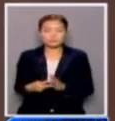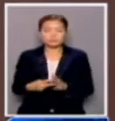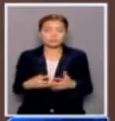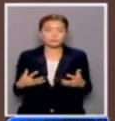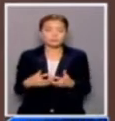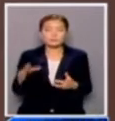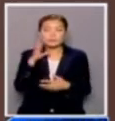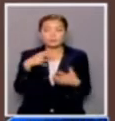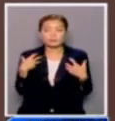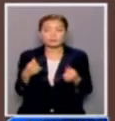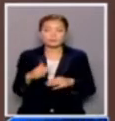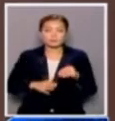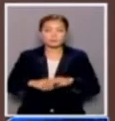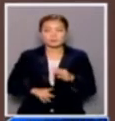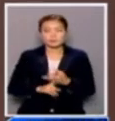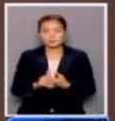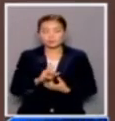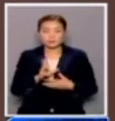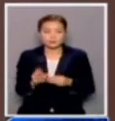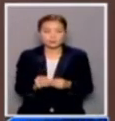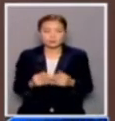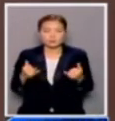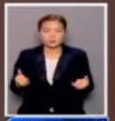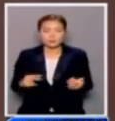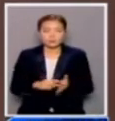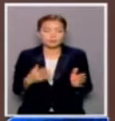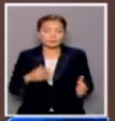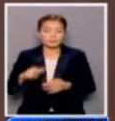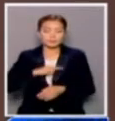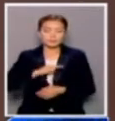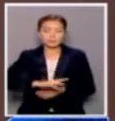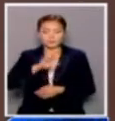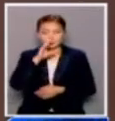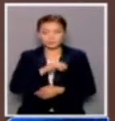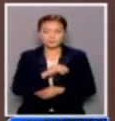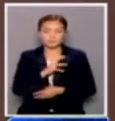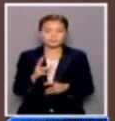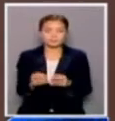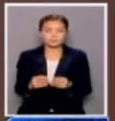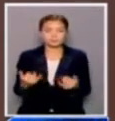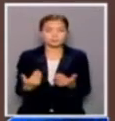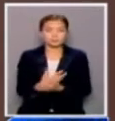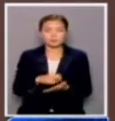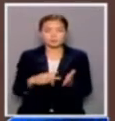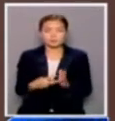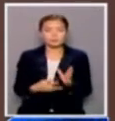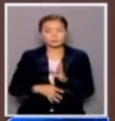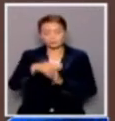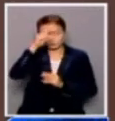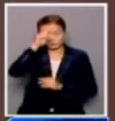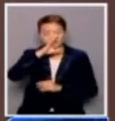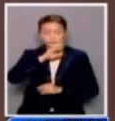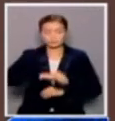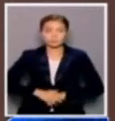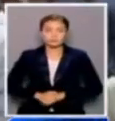байланысты. Денсаулық сақтау саласынан бастап транспортқа дейін бұл жүйелі жұмыс деп есептеймін. Осы ретте мен жаңа әдістемелерді үйренемін